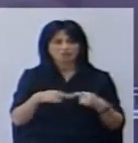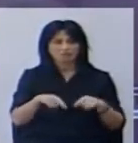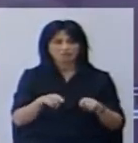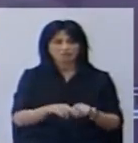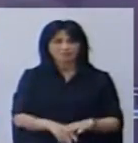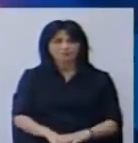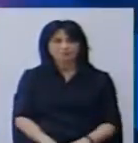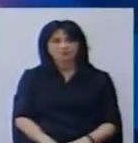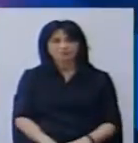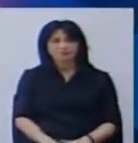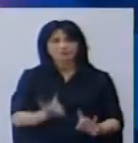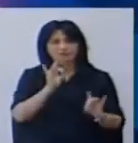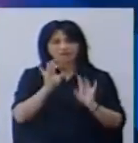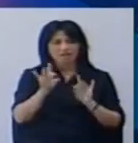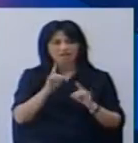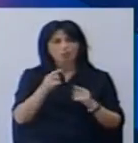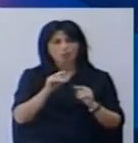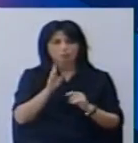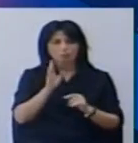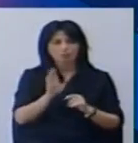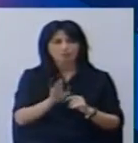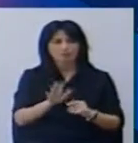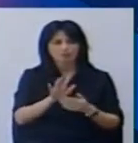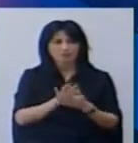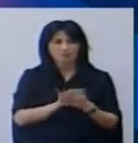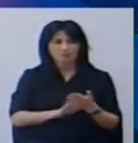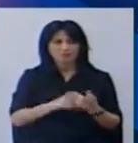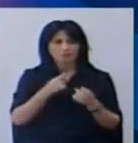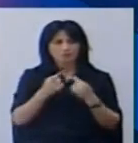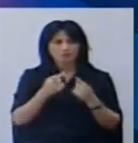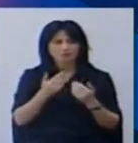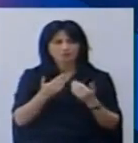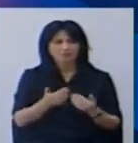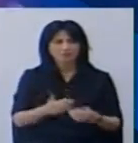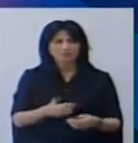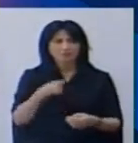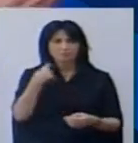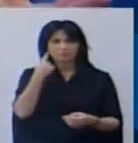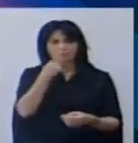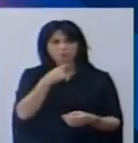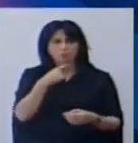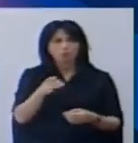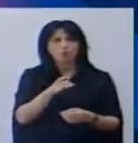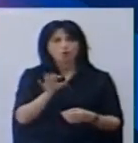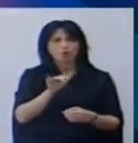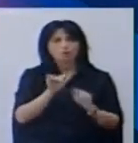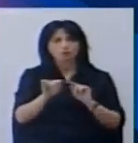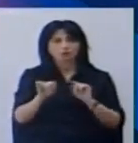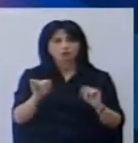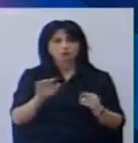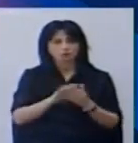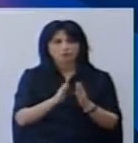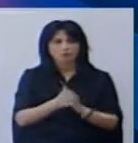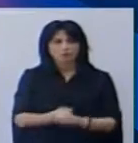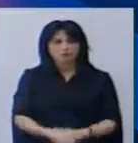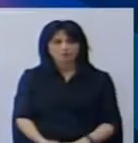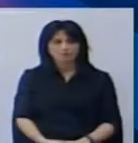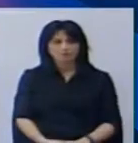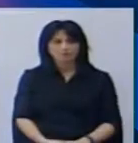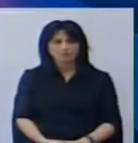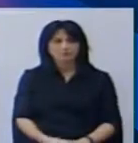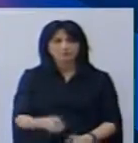კონკურენტებს. ჩვენ სოციალური რეკლამის დროა ჩვენ დავბრუნდებით პირდაპირ და გავაგზავნოთ საუბარს თქვენ სამაჟორიტარო ოლქებში მდგომარეობის შესახებ